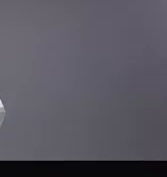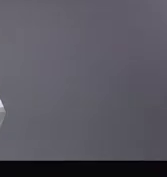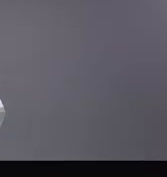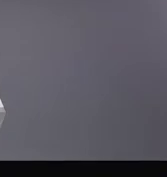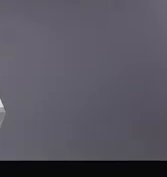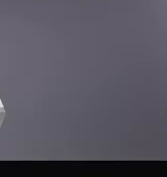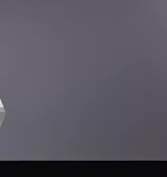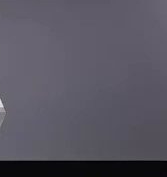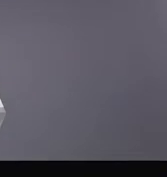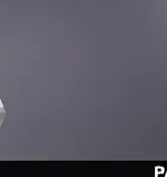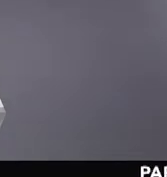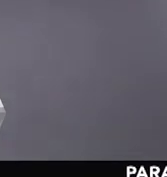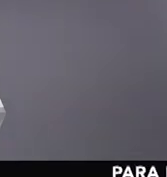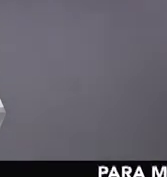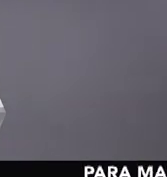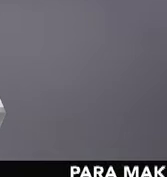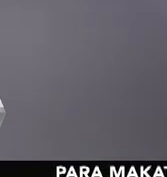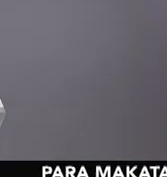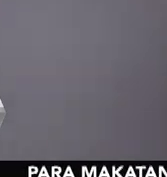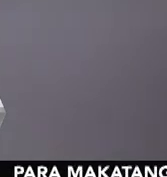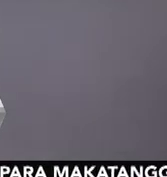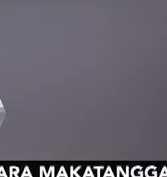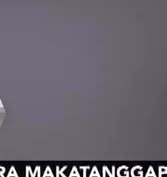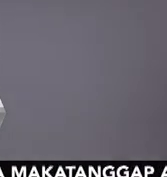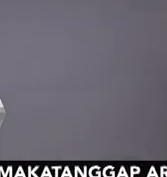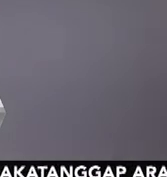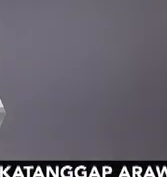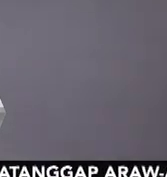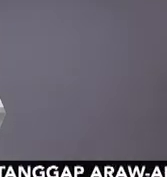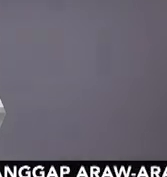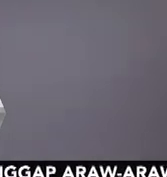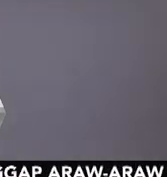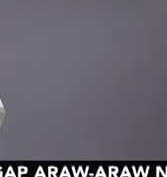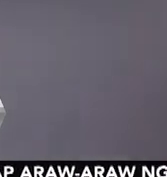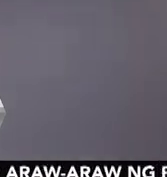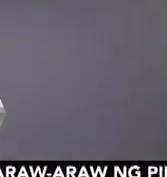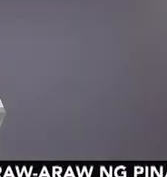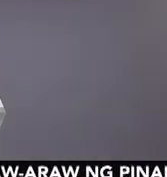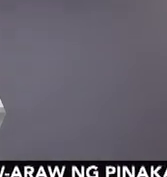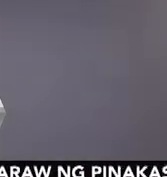Walang habas na pinagpapalo ng 2x2 ang security guard sa isang mall sa Santa Maria,